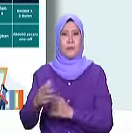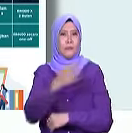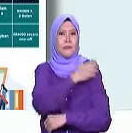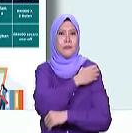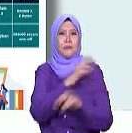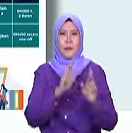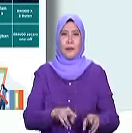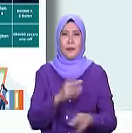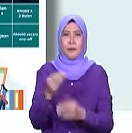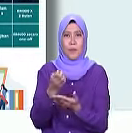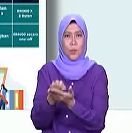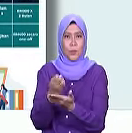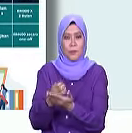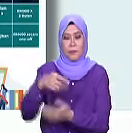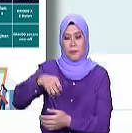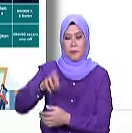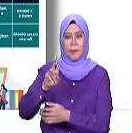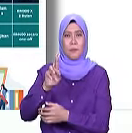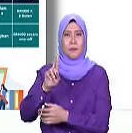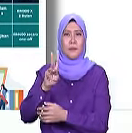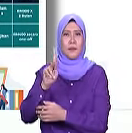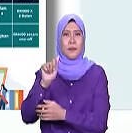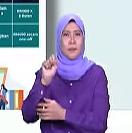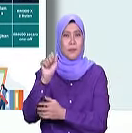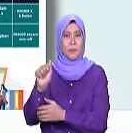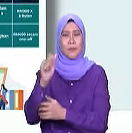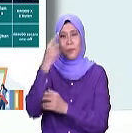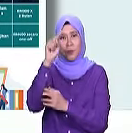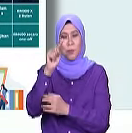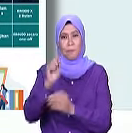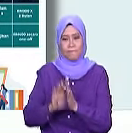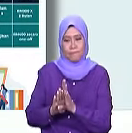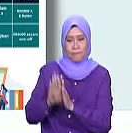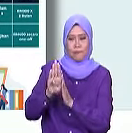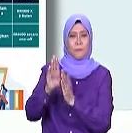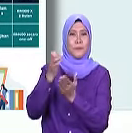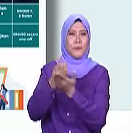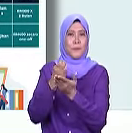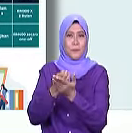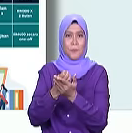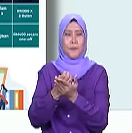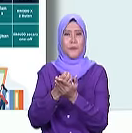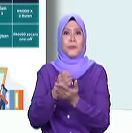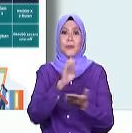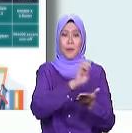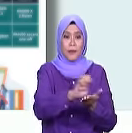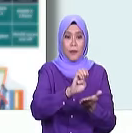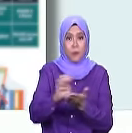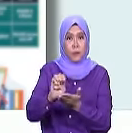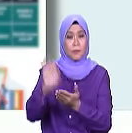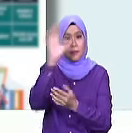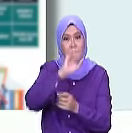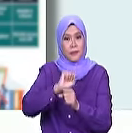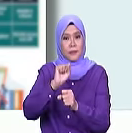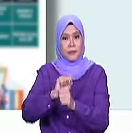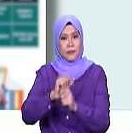rakyat dan ekonomi pemerkasa yang antara lain bertujuan melonjakkan semula ekonomi negara. Jelasnya allowance mencari pekerjaan ini